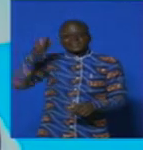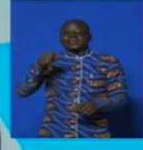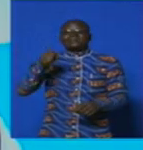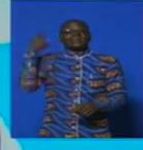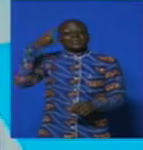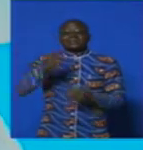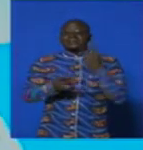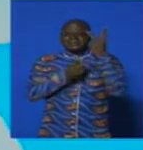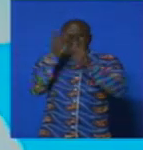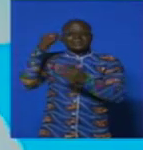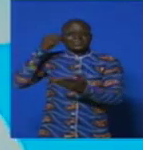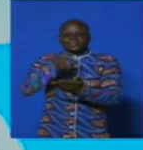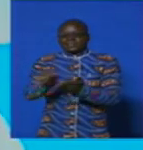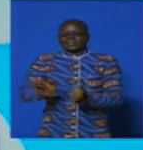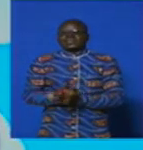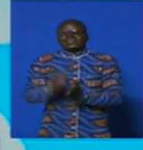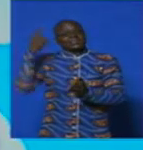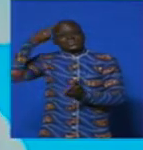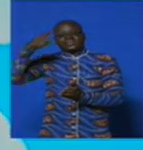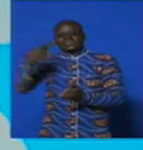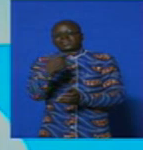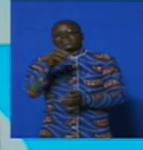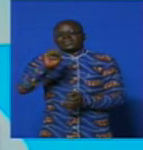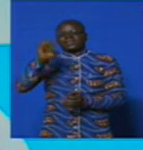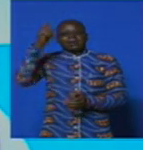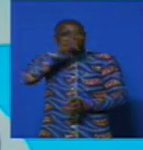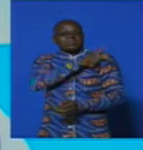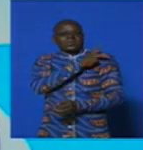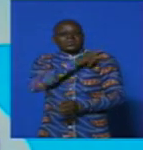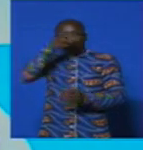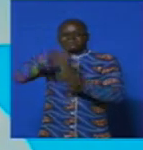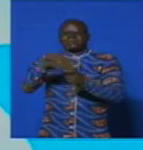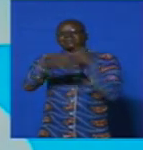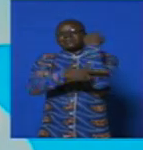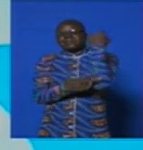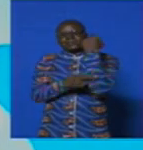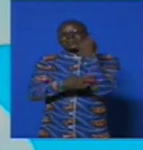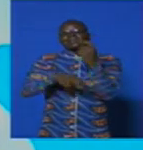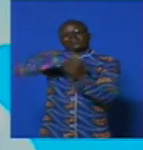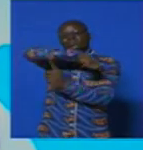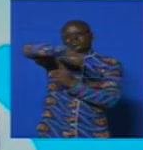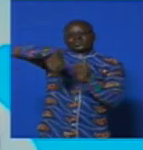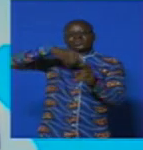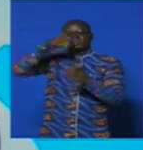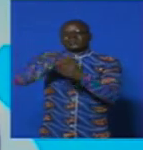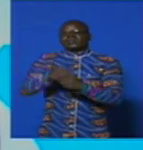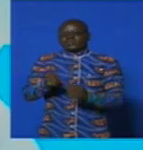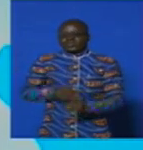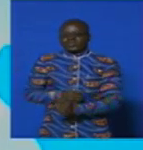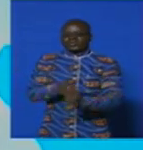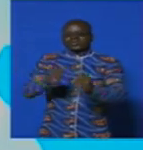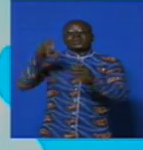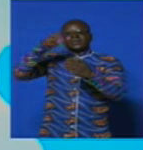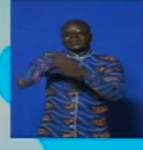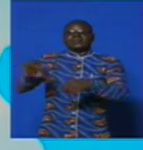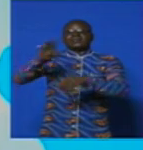du secrétaire d'État à l'aménagement du territoire, Pauline Zouré, dans la région. Cette tournée s'inscrivait dans le cadre du suivi de la mise en œuvre des